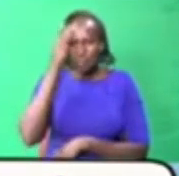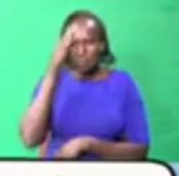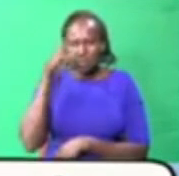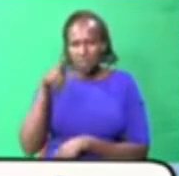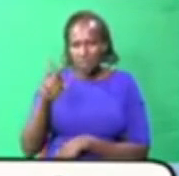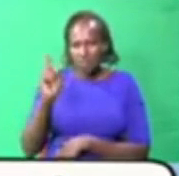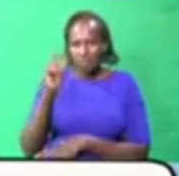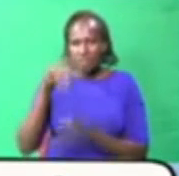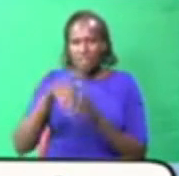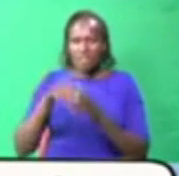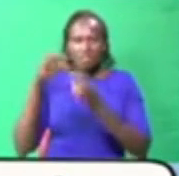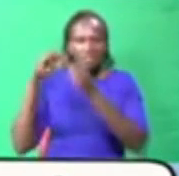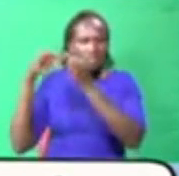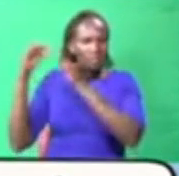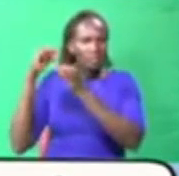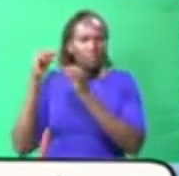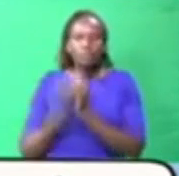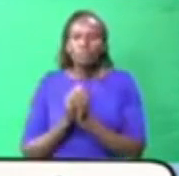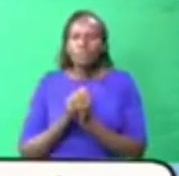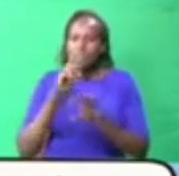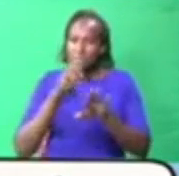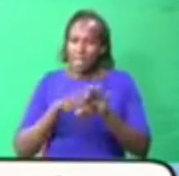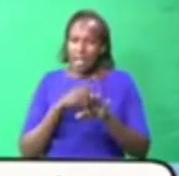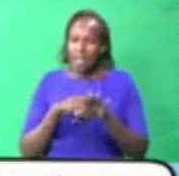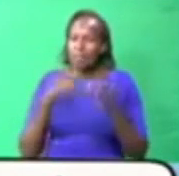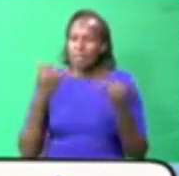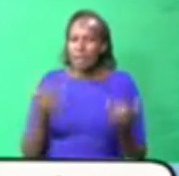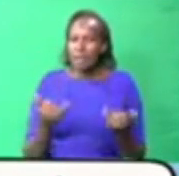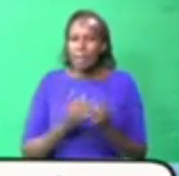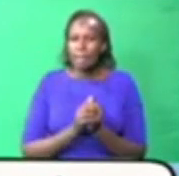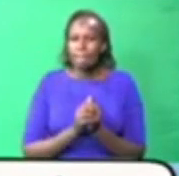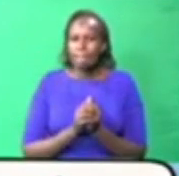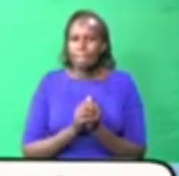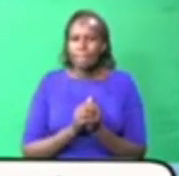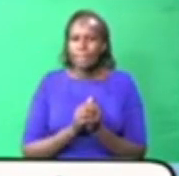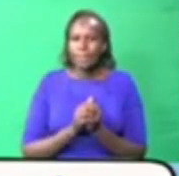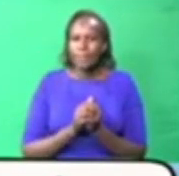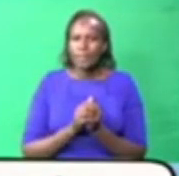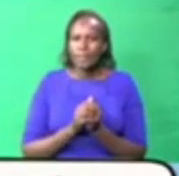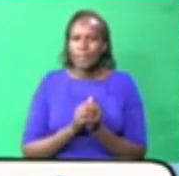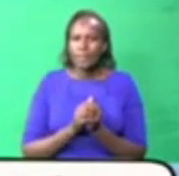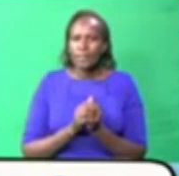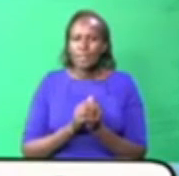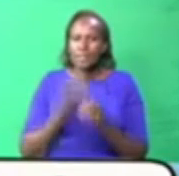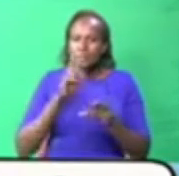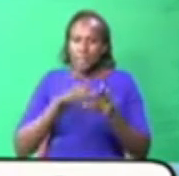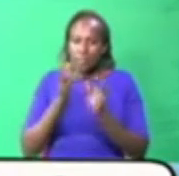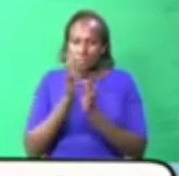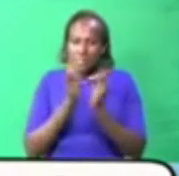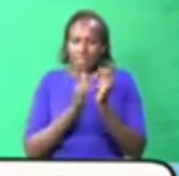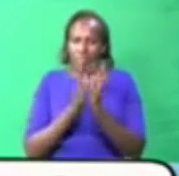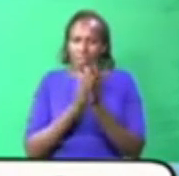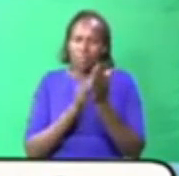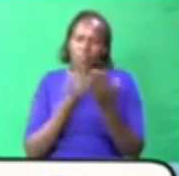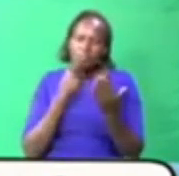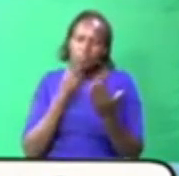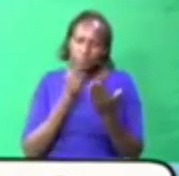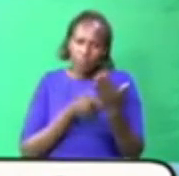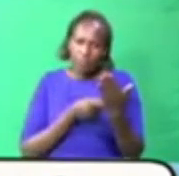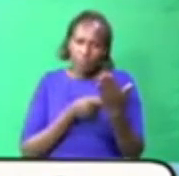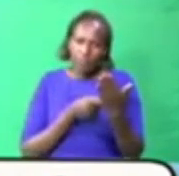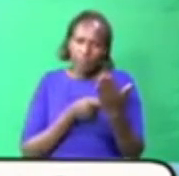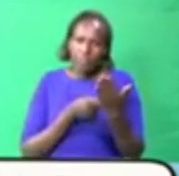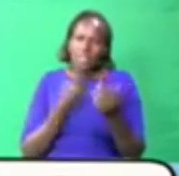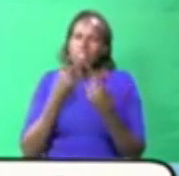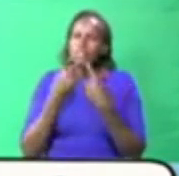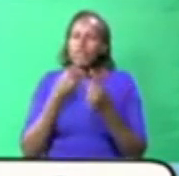in a generation. Wakati huu Jeremiah anapoandika this portion of scripture, alikuwa